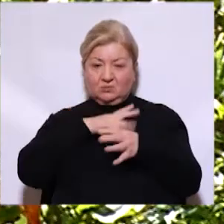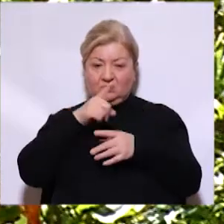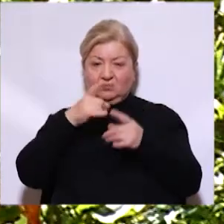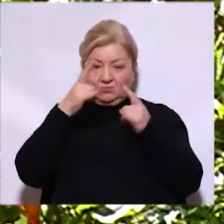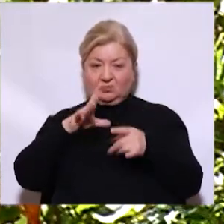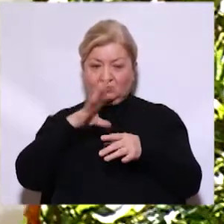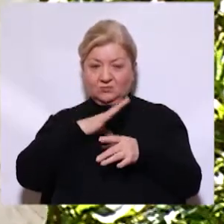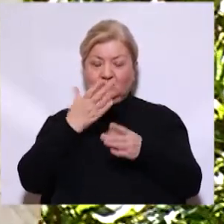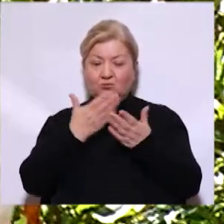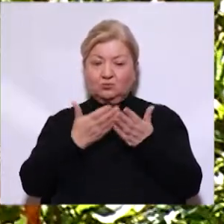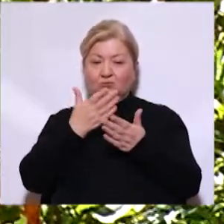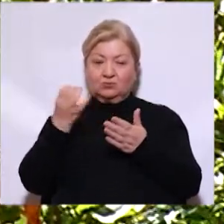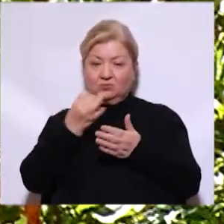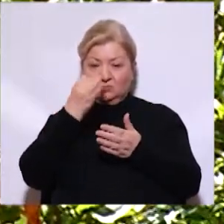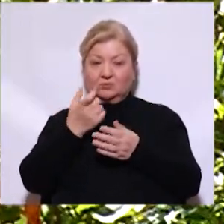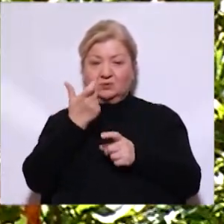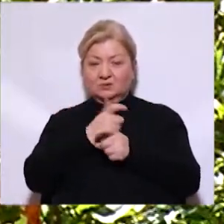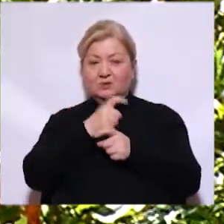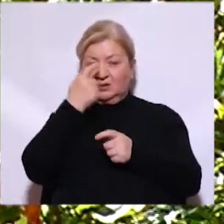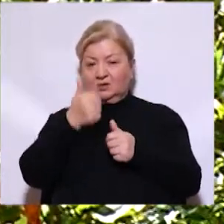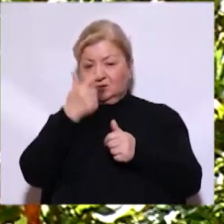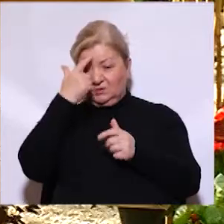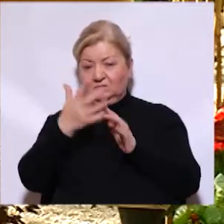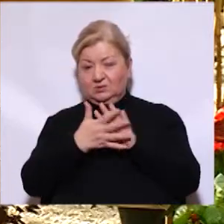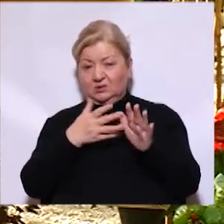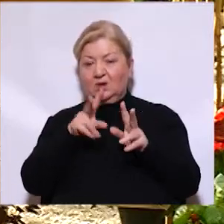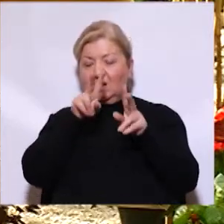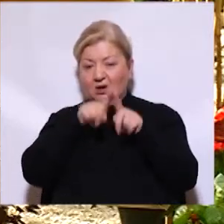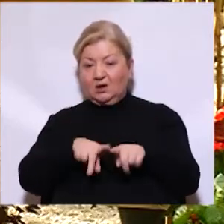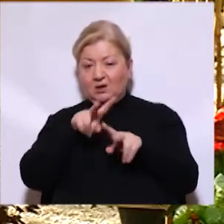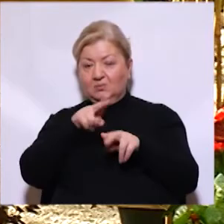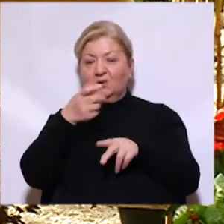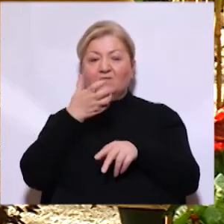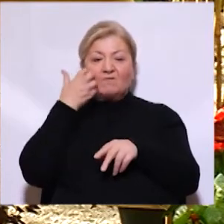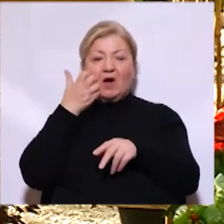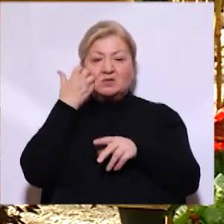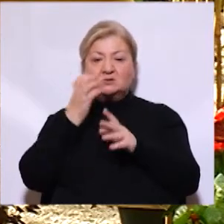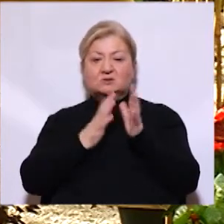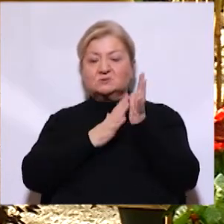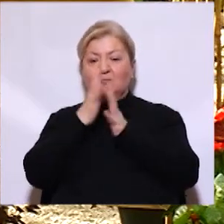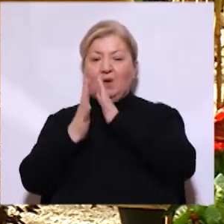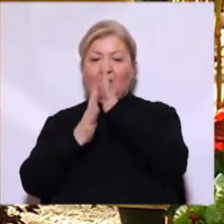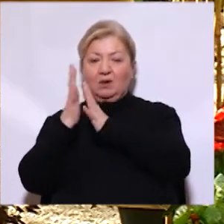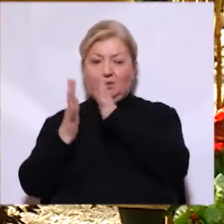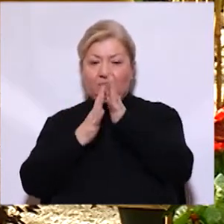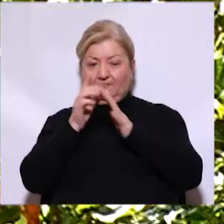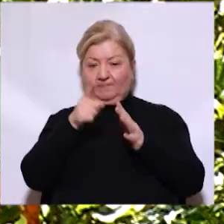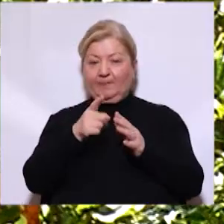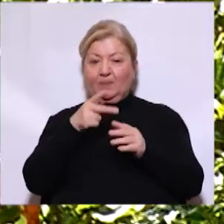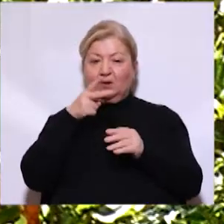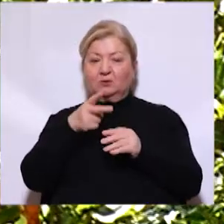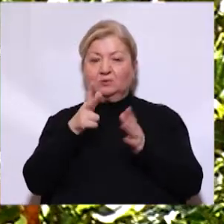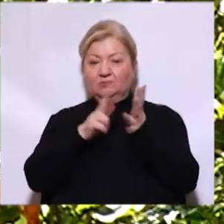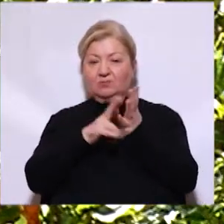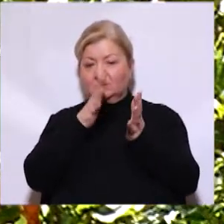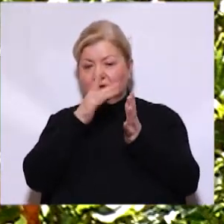თუ გაინტერესებთ, მოკლედ ამ წიგნით ძალიან კარგად გაიგებთ. ანალოგიურად ვაშლის ბაღები ეხება უკვე 2008